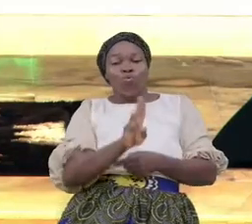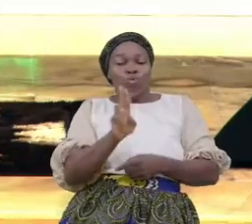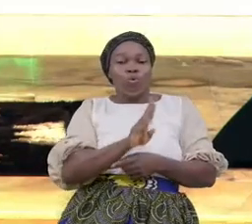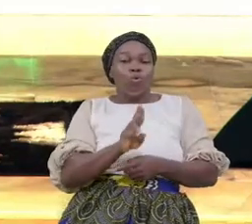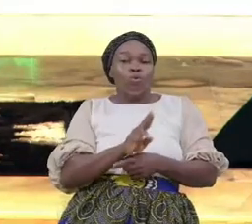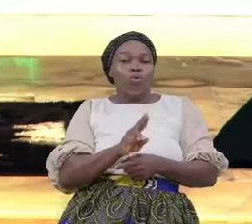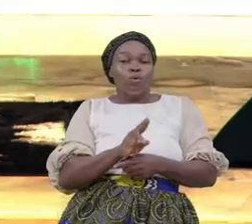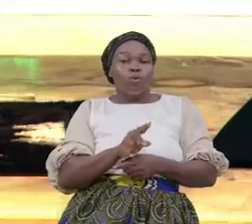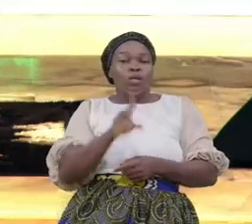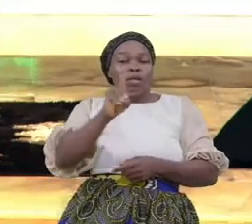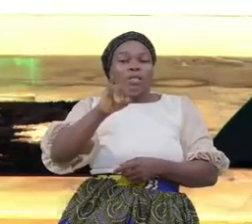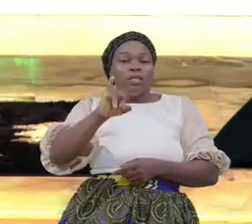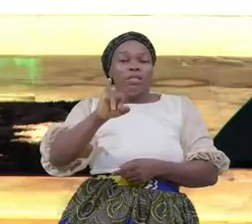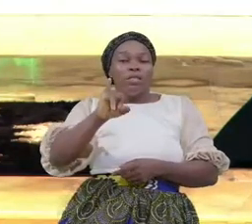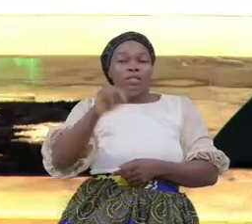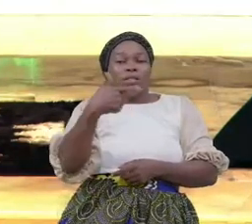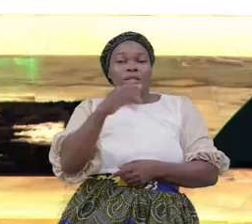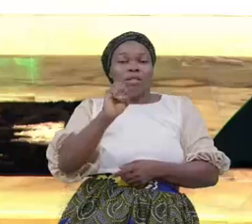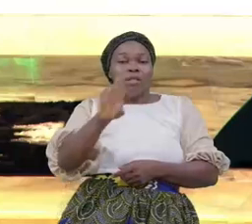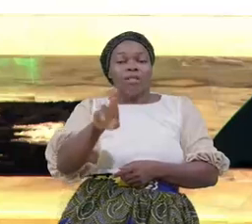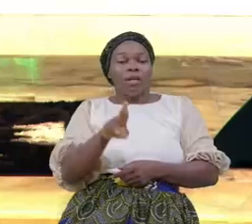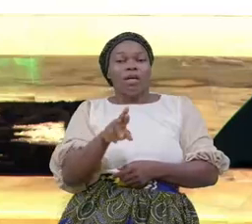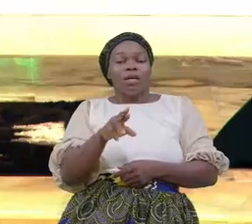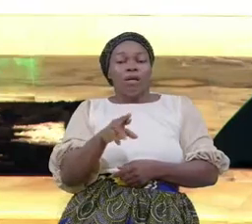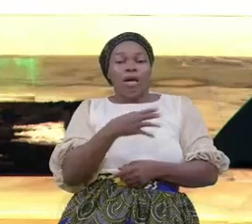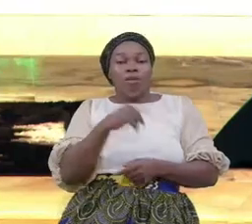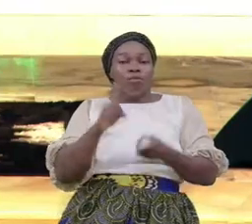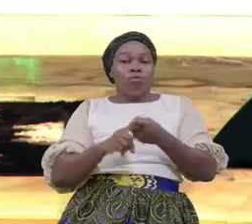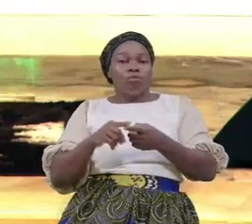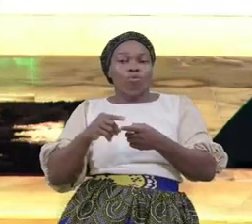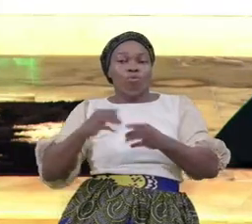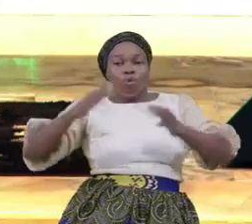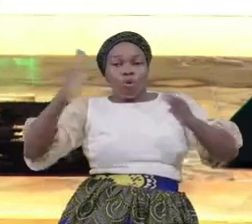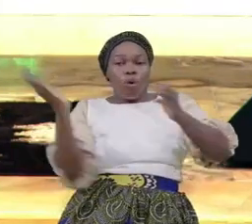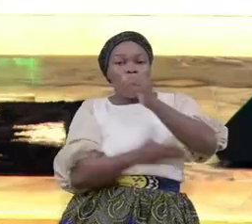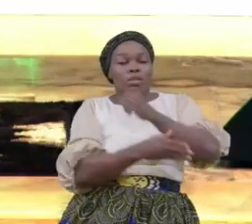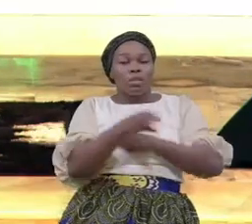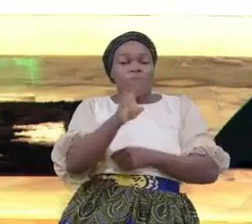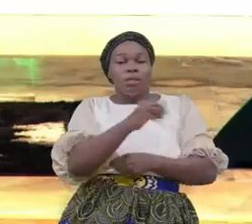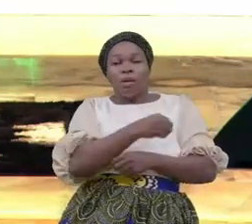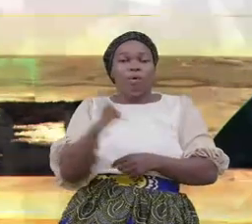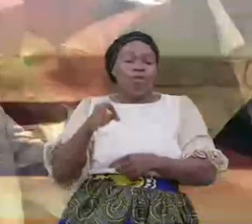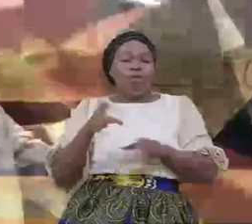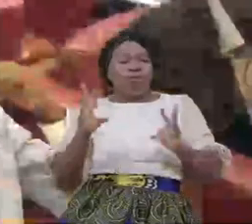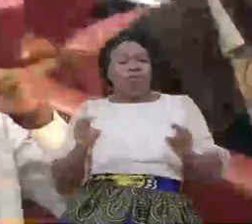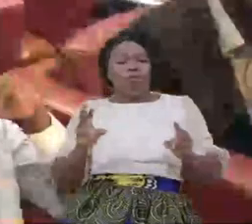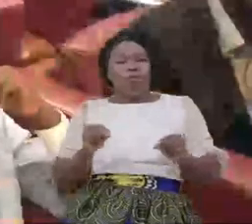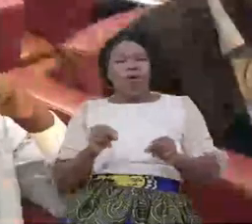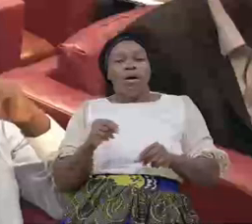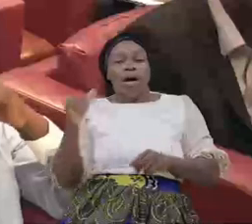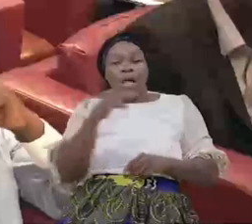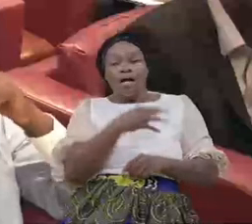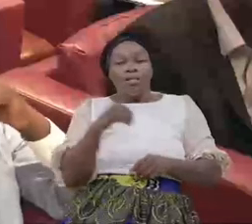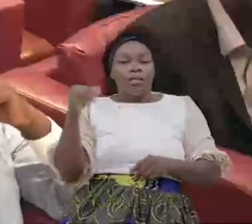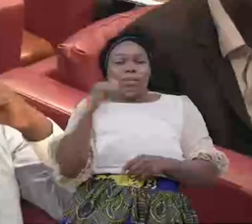puis des haches? Pas de parole de votre bouche. Pourquoi Josué nous fait faire le tour